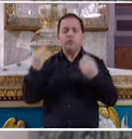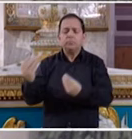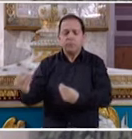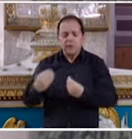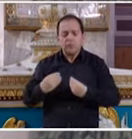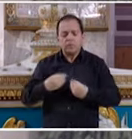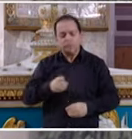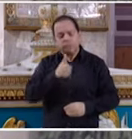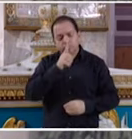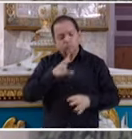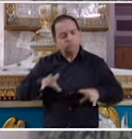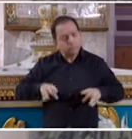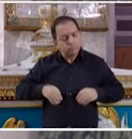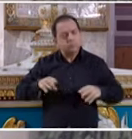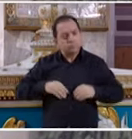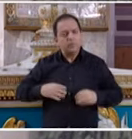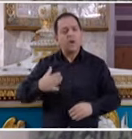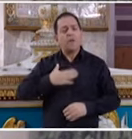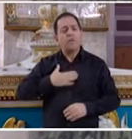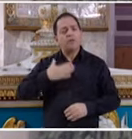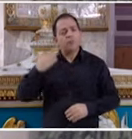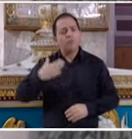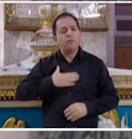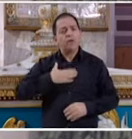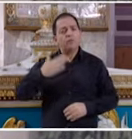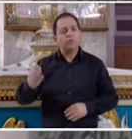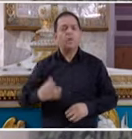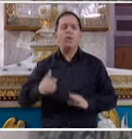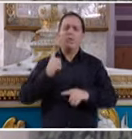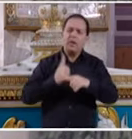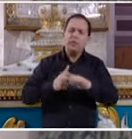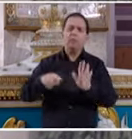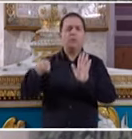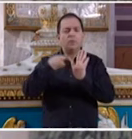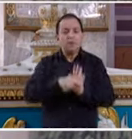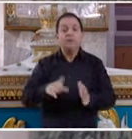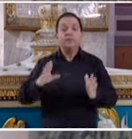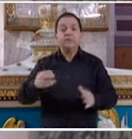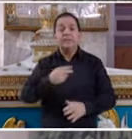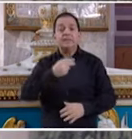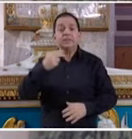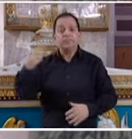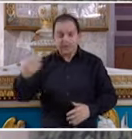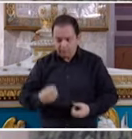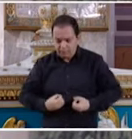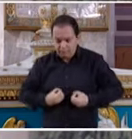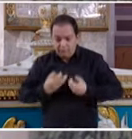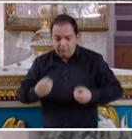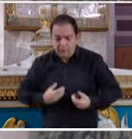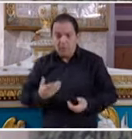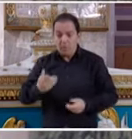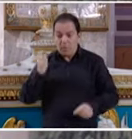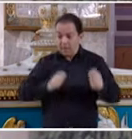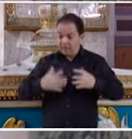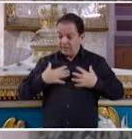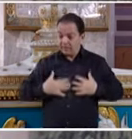μας με ευχαριστία. Η ευχαριστία είναι η αυθεντικότερη έκφραση του θεοπλάστου ανθρώπου.